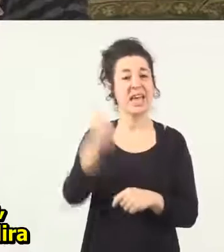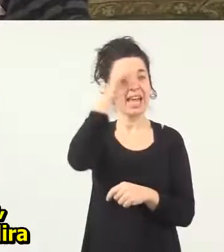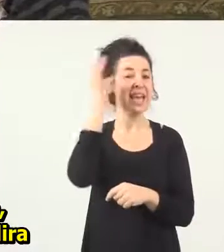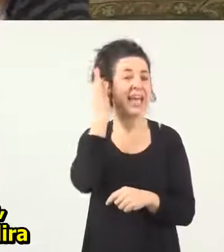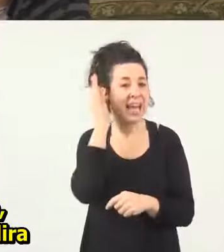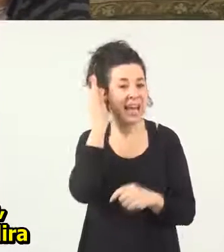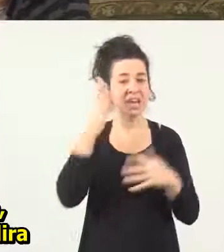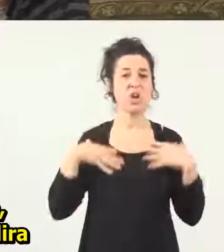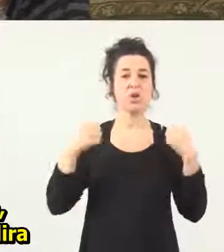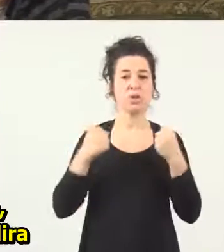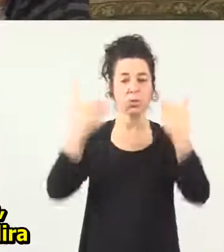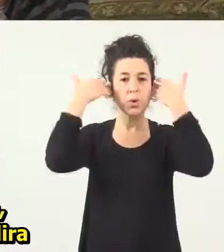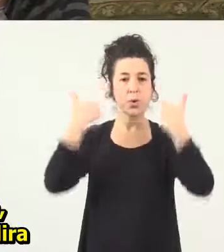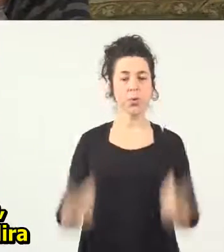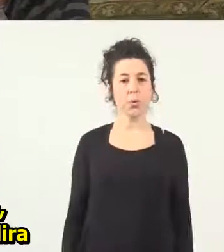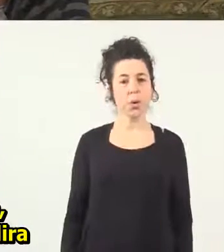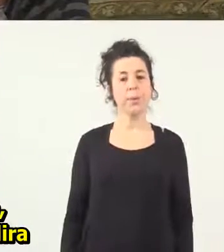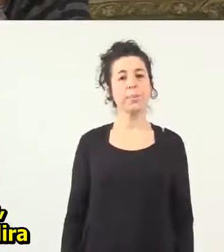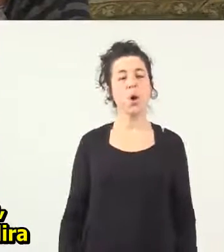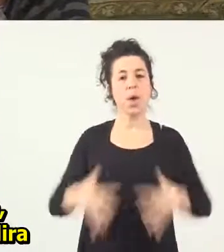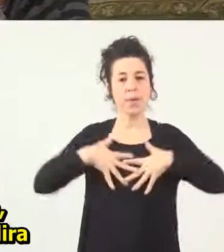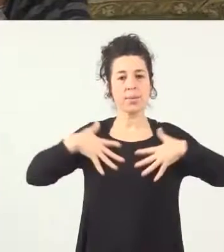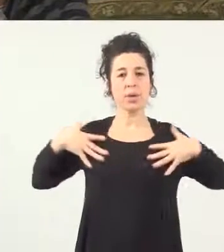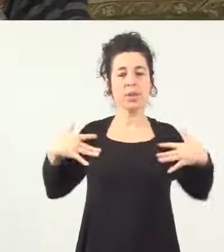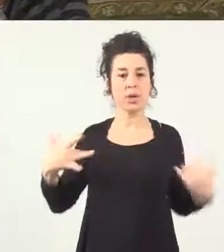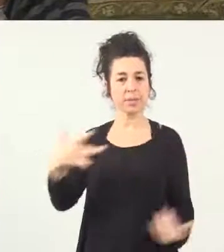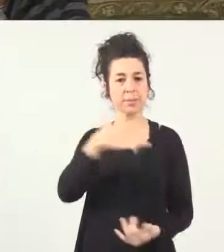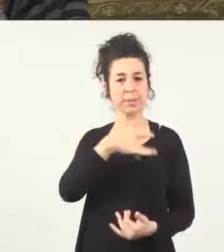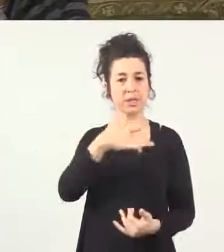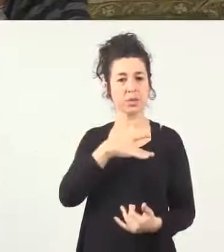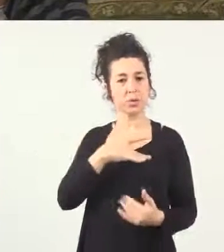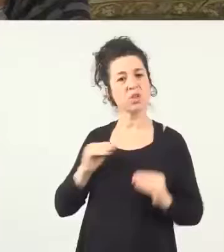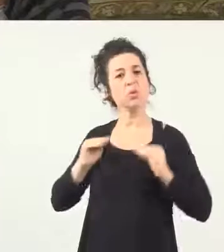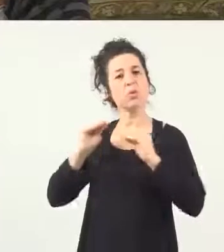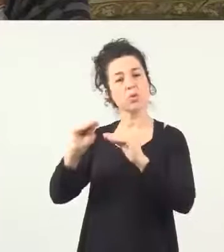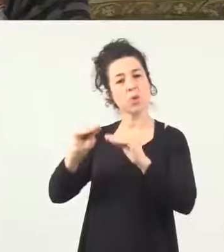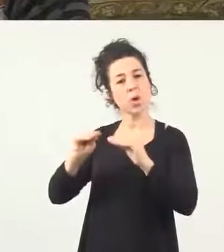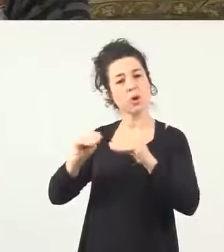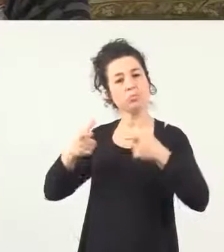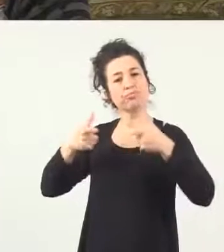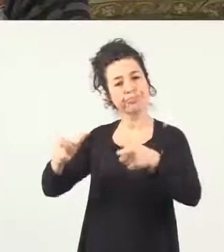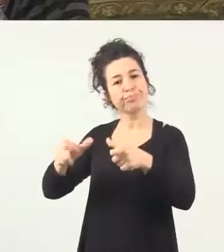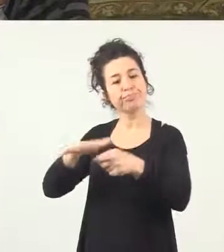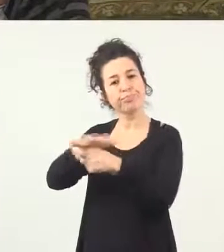ezberdintasunak, osasuna, gorputza, emozioak eta maitasuna dira bere ikerketa eremuak.